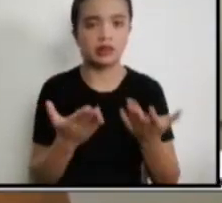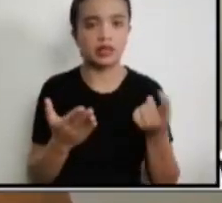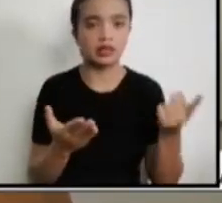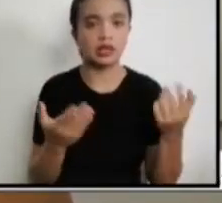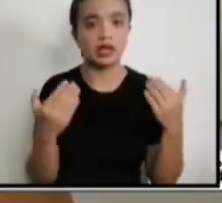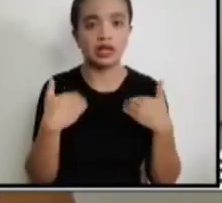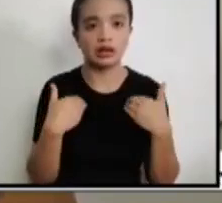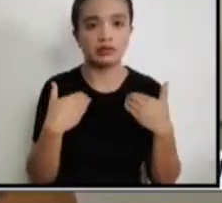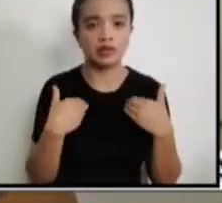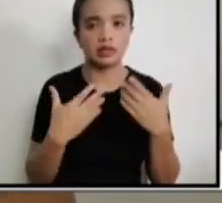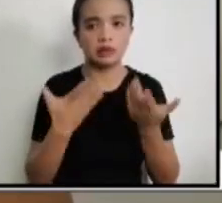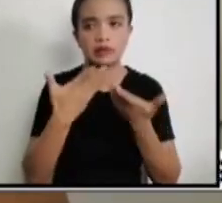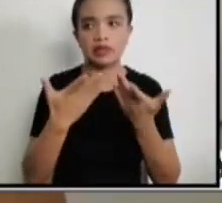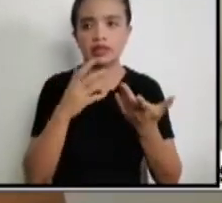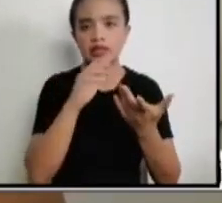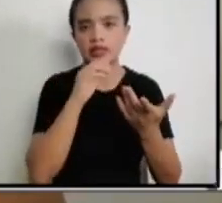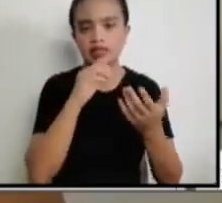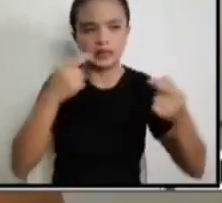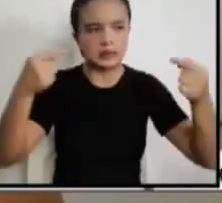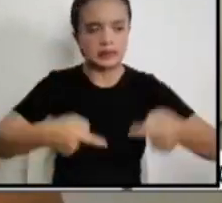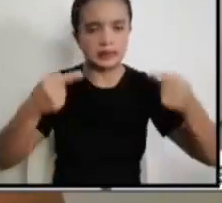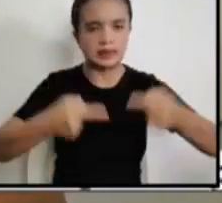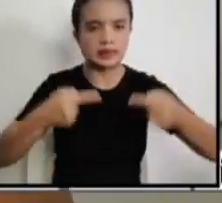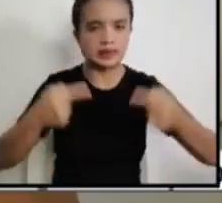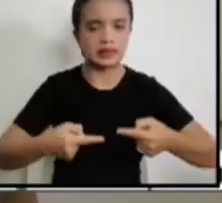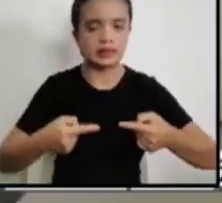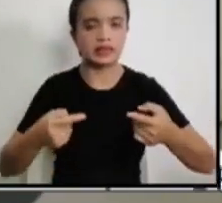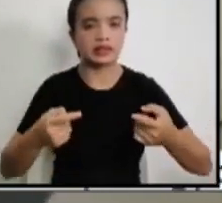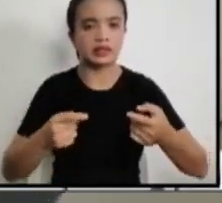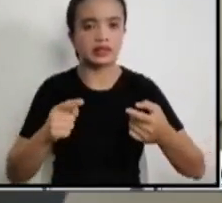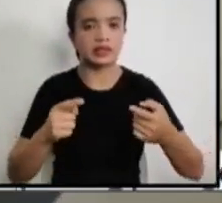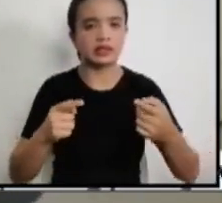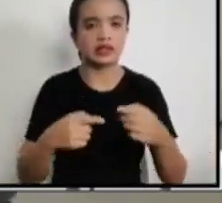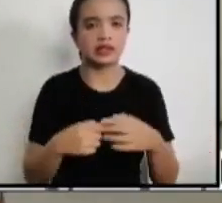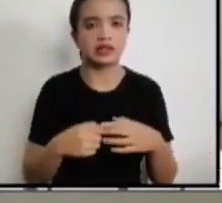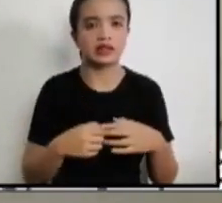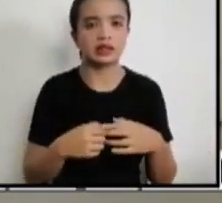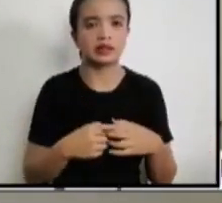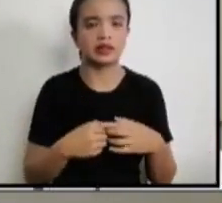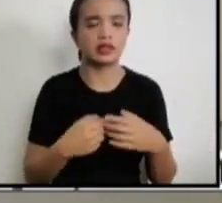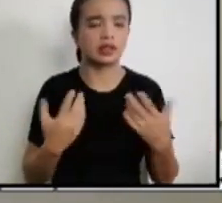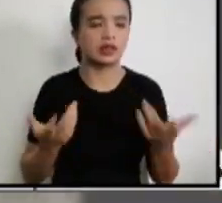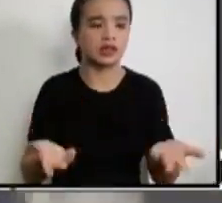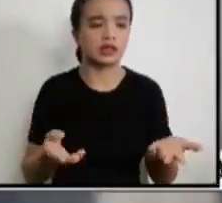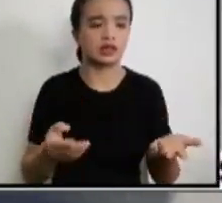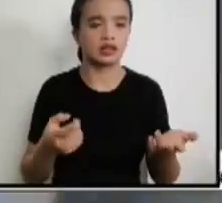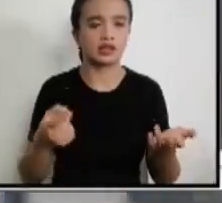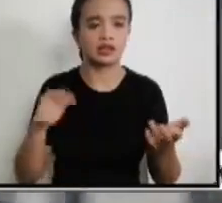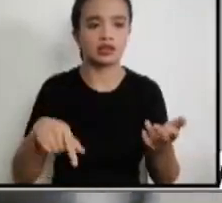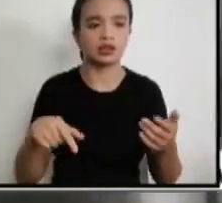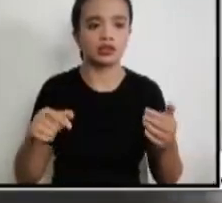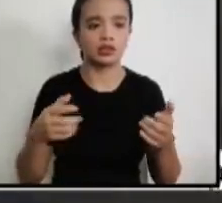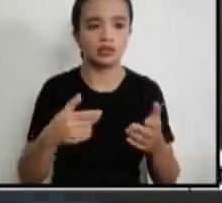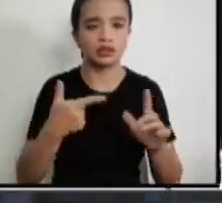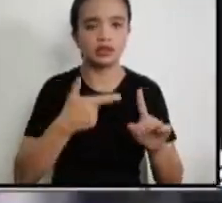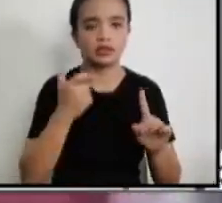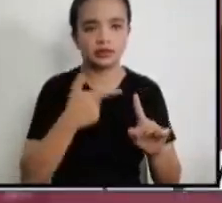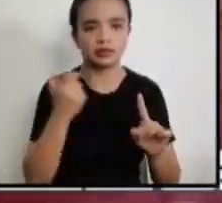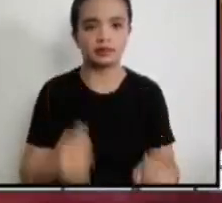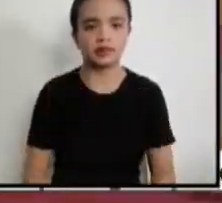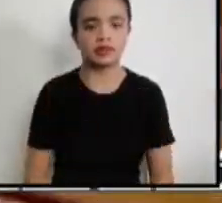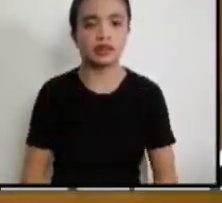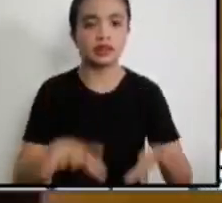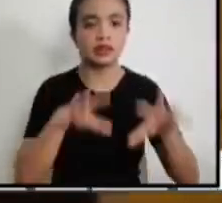pagkakaintindihan o sa word na ginagamit natin dyan ay nagkaroon ng konsehan at nauwi nga dito sa ganitong pamamaril. Kalaboso na ang isa sa